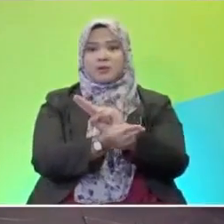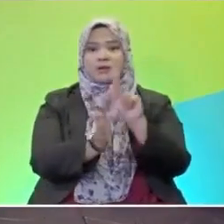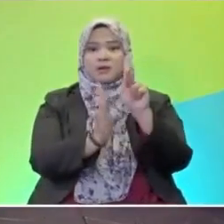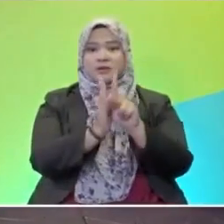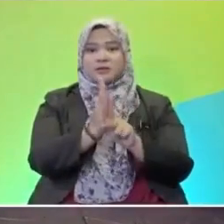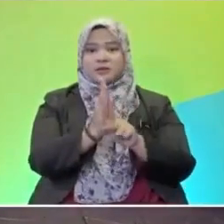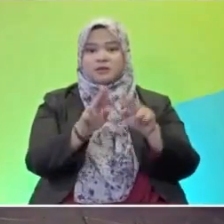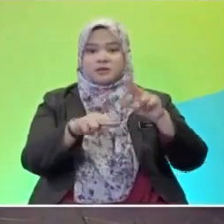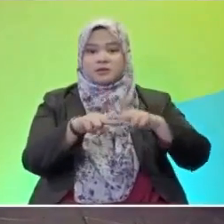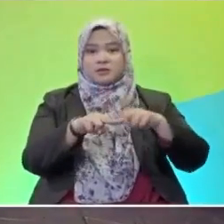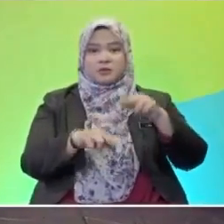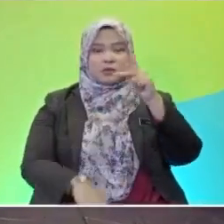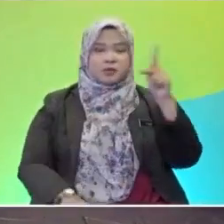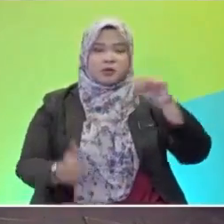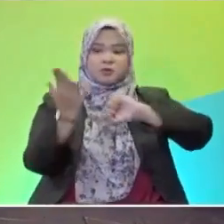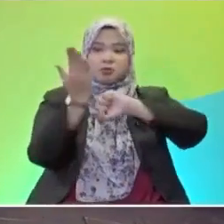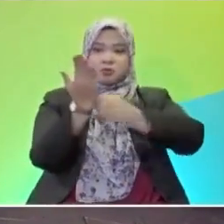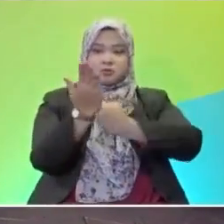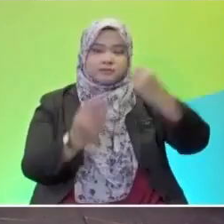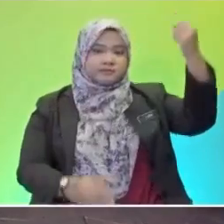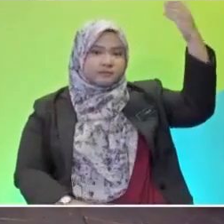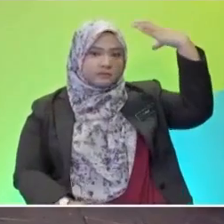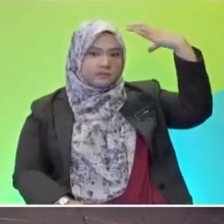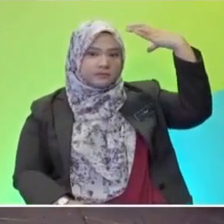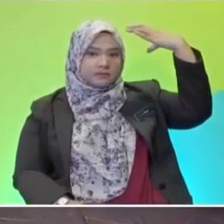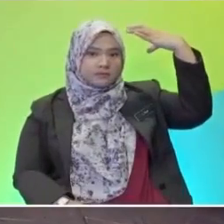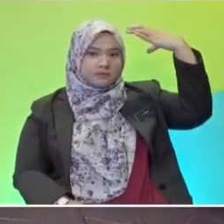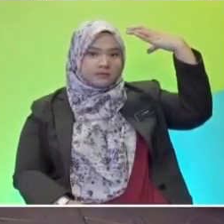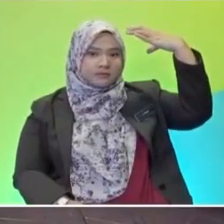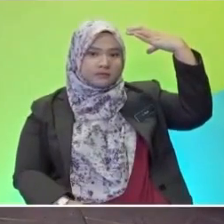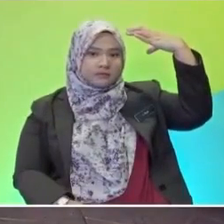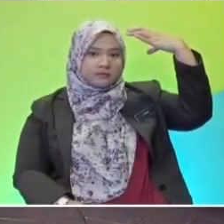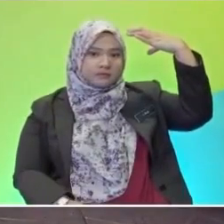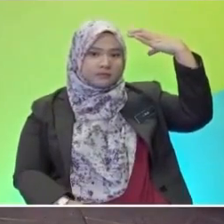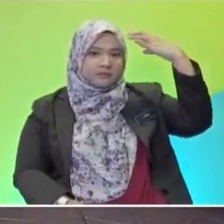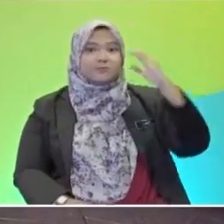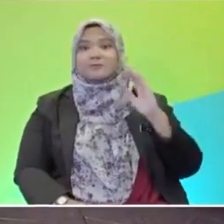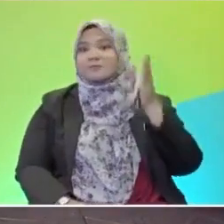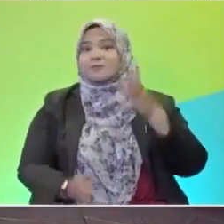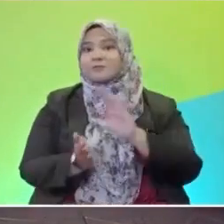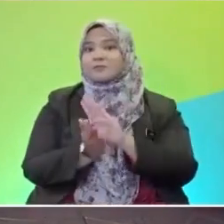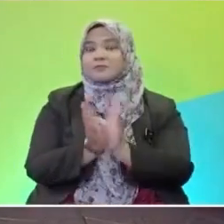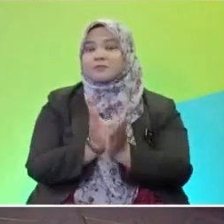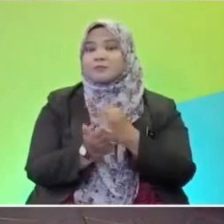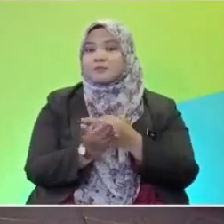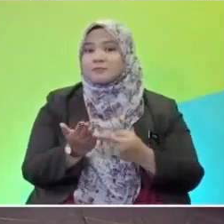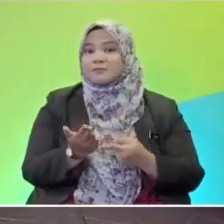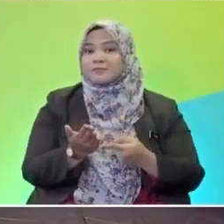kedudukan sumber cahaya maka akan berubah